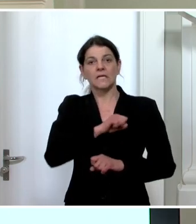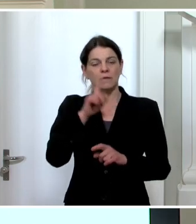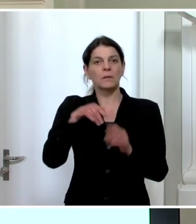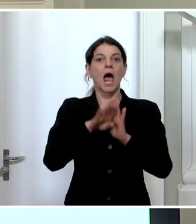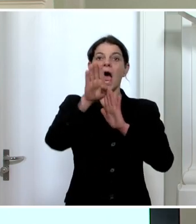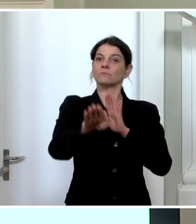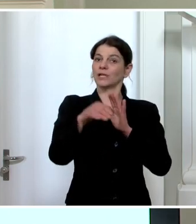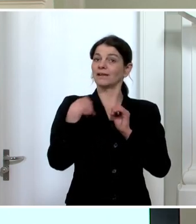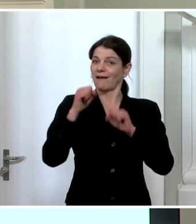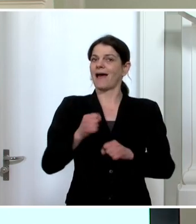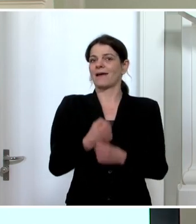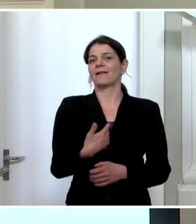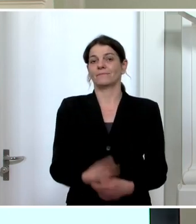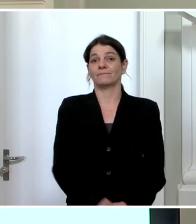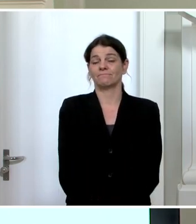können.